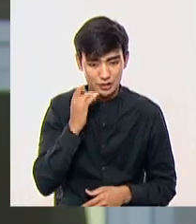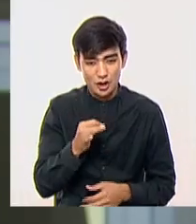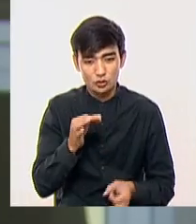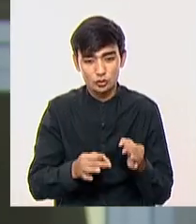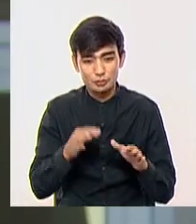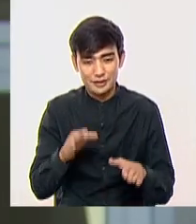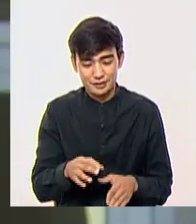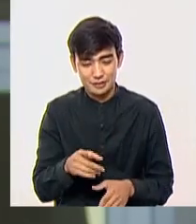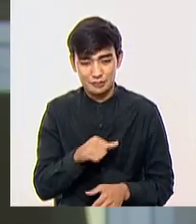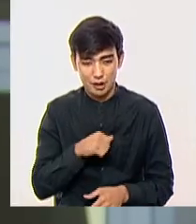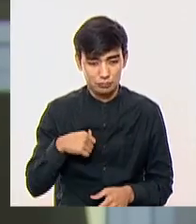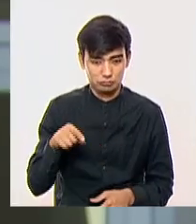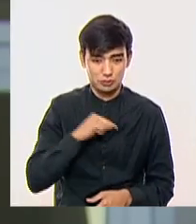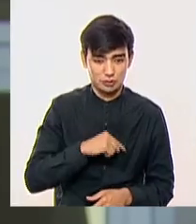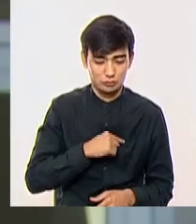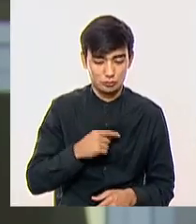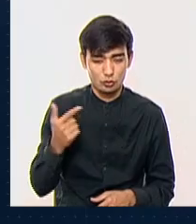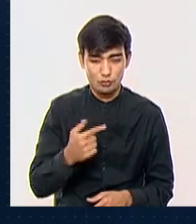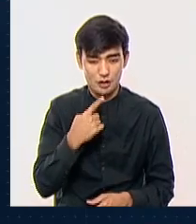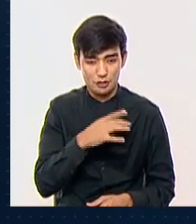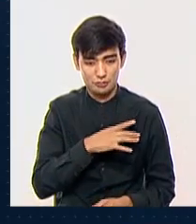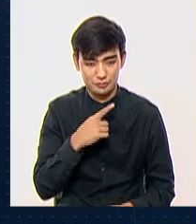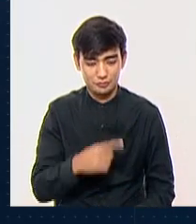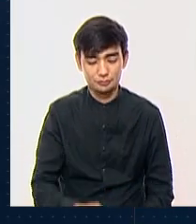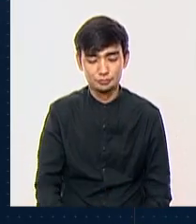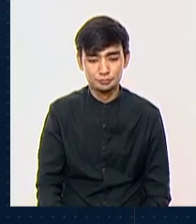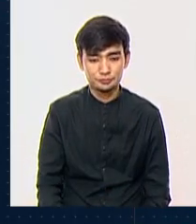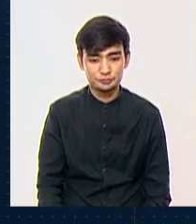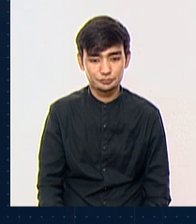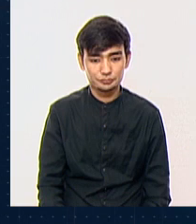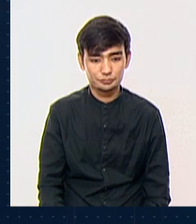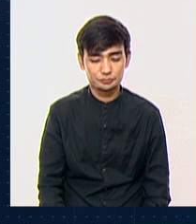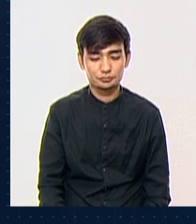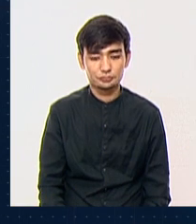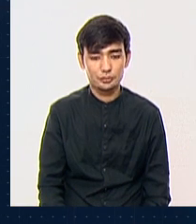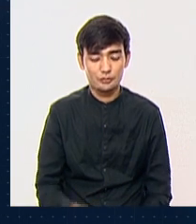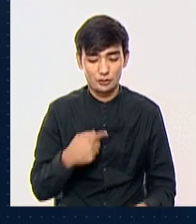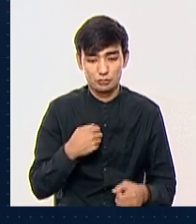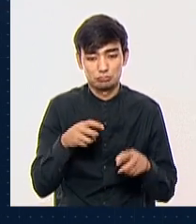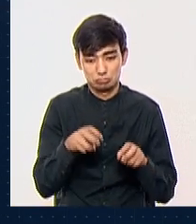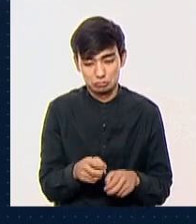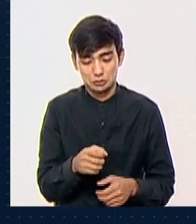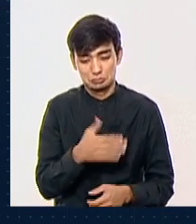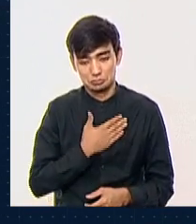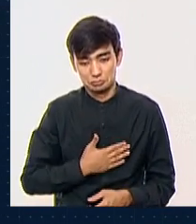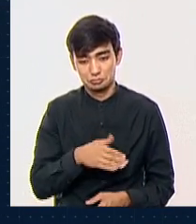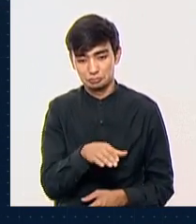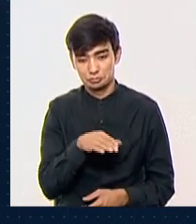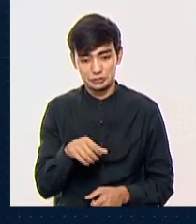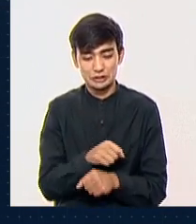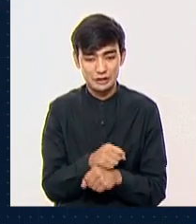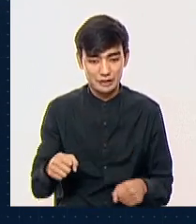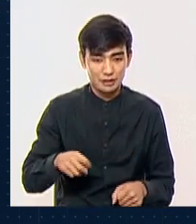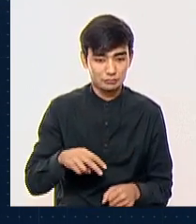судебный исполнитель вела себя некорректно. Сел в машину, включил заднюю, потихоньку отъехал. Там нельзя